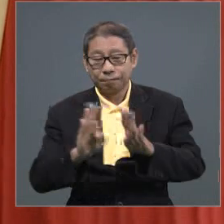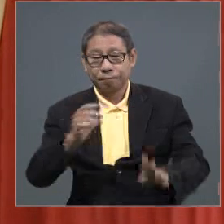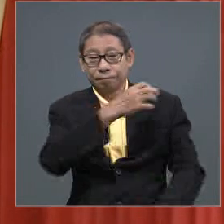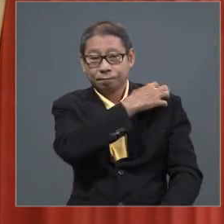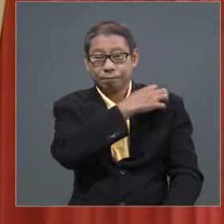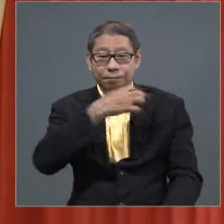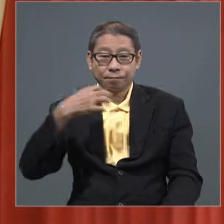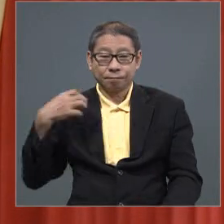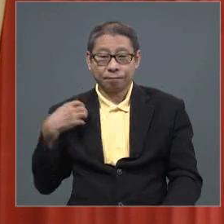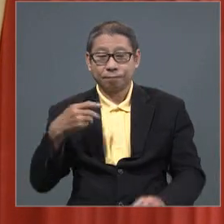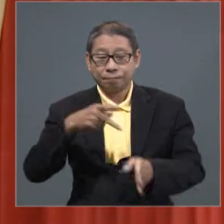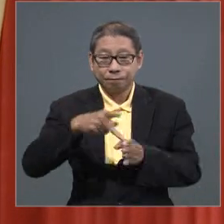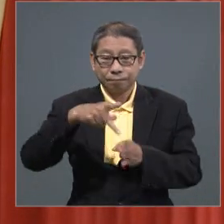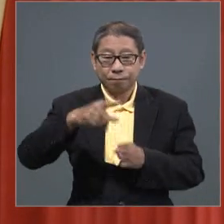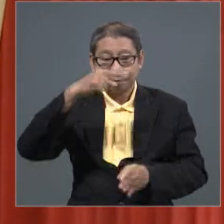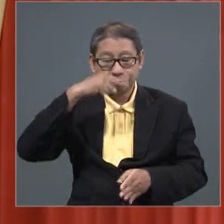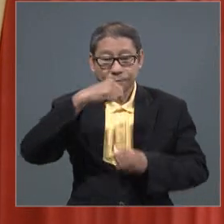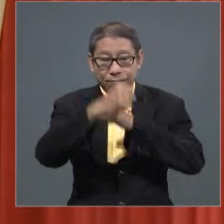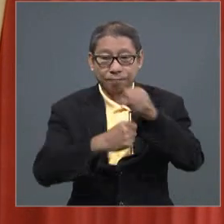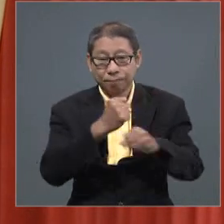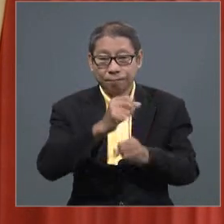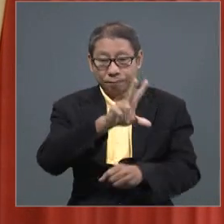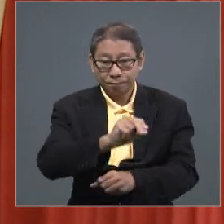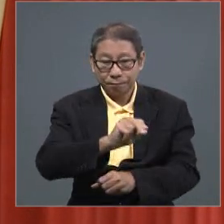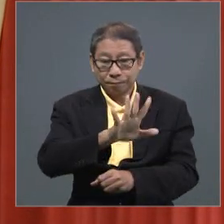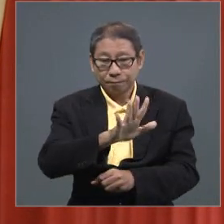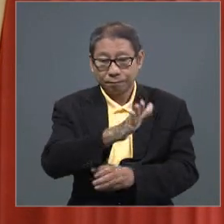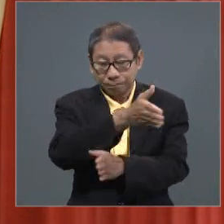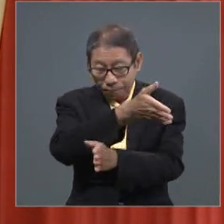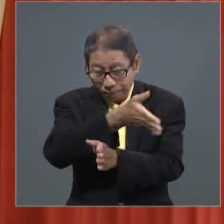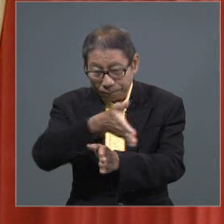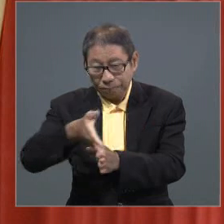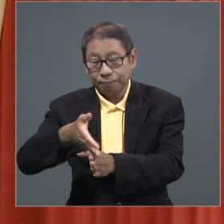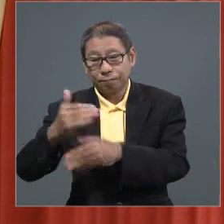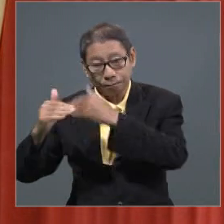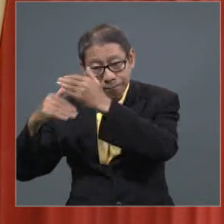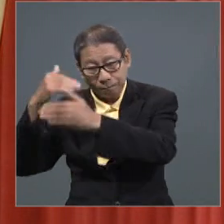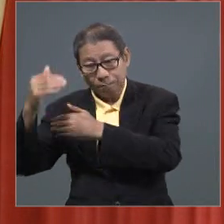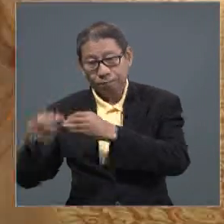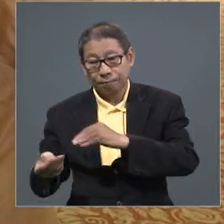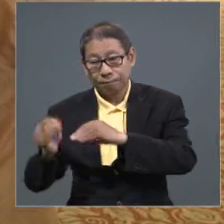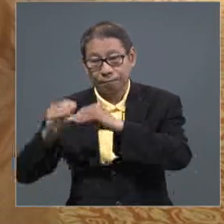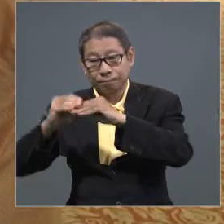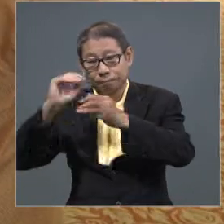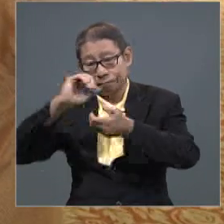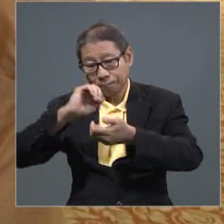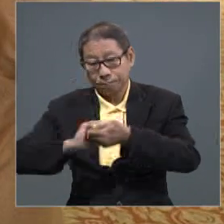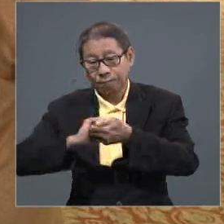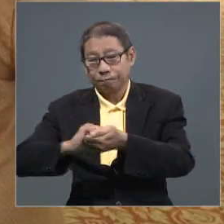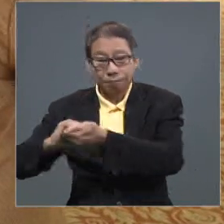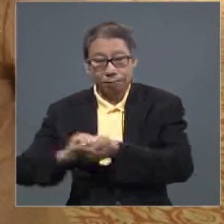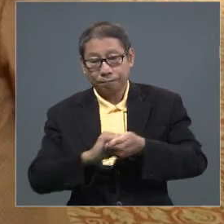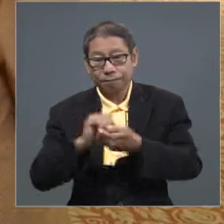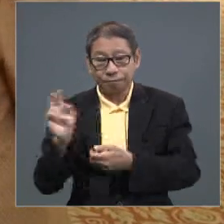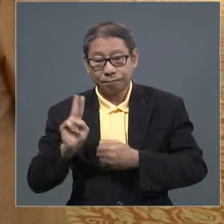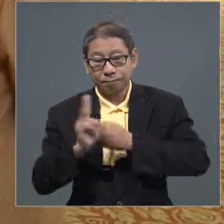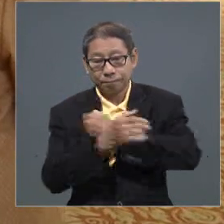เปรูประจำประเทศไทยตั้งแต่ปี2535และที่ผ่านมาก็มีพัฒนาการเชิงบวกในความสัมพันธของทั้ง 2ชาติมา